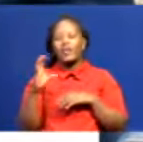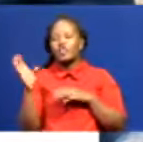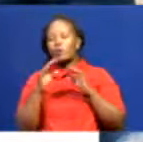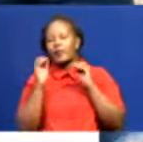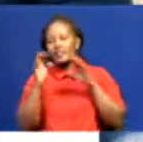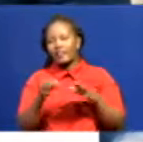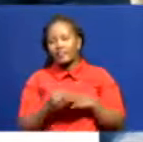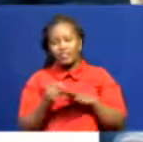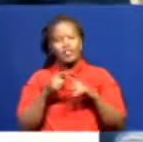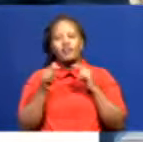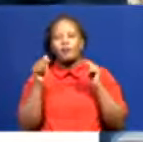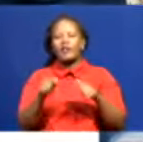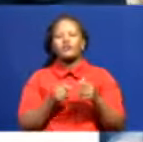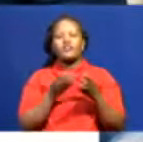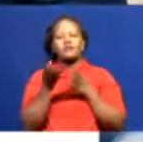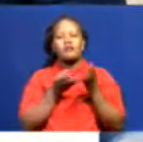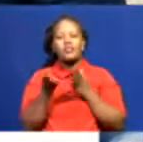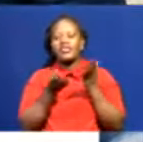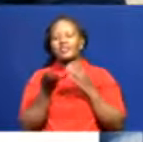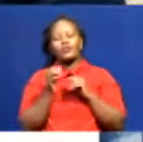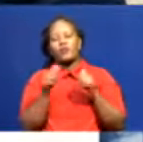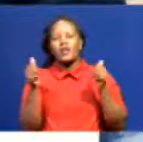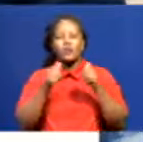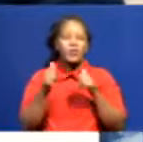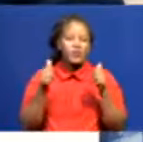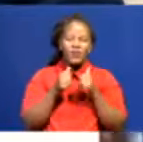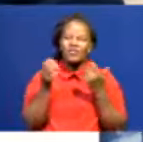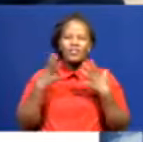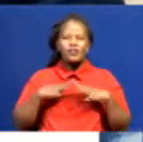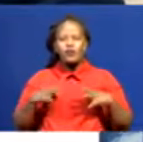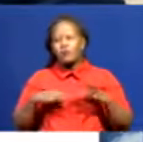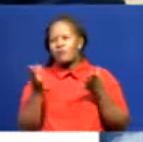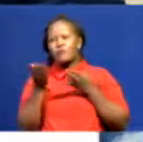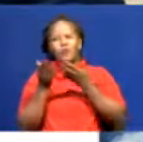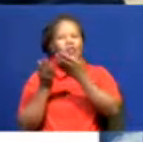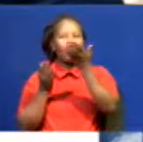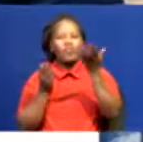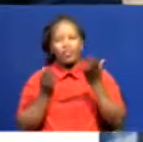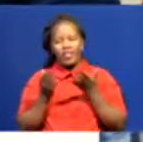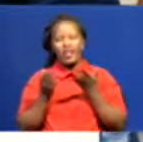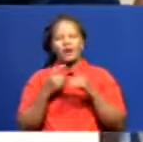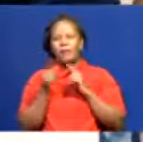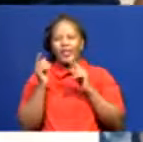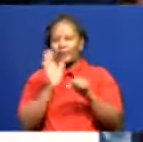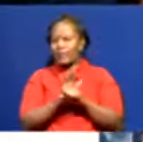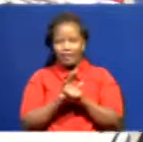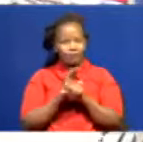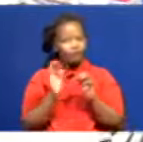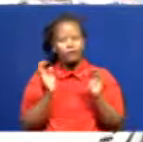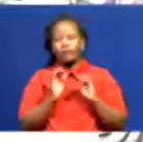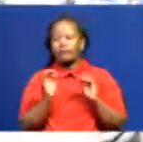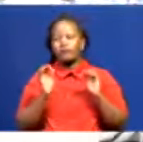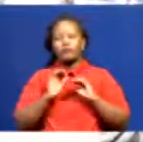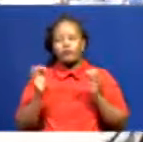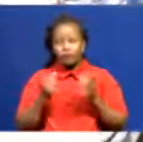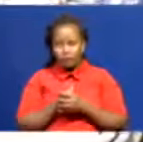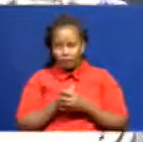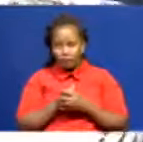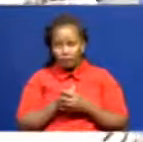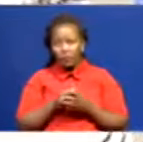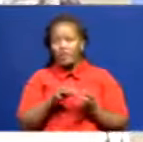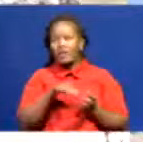tunaekelea biashara inaenda vizuri, kuna watu. Although hawajajitokeza vizuri, but ni kuzuri. Raila na